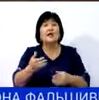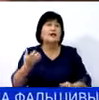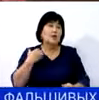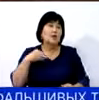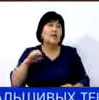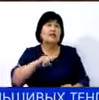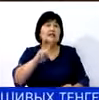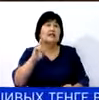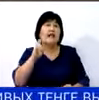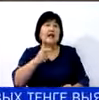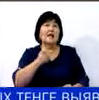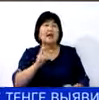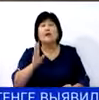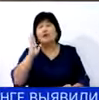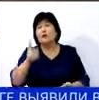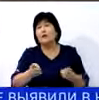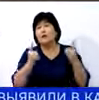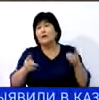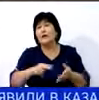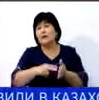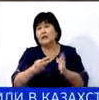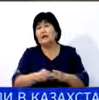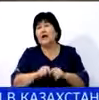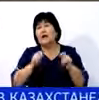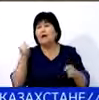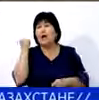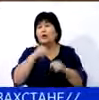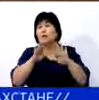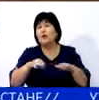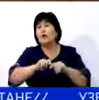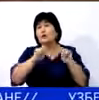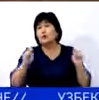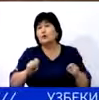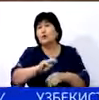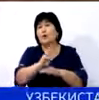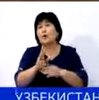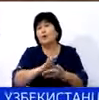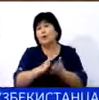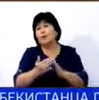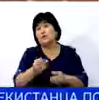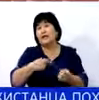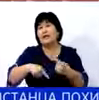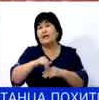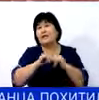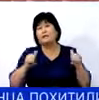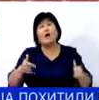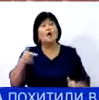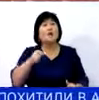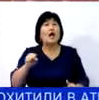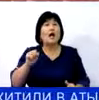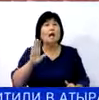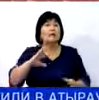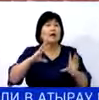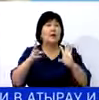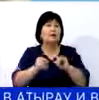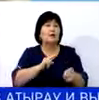Благодаря масштабному проекту будут открыты новые рабочие места, созданы условия для развития предпринимательства. Гульшара Абдыкаликова, подводя